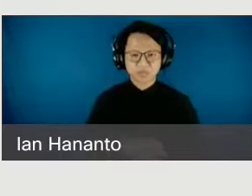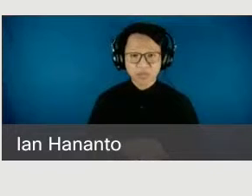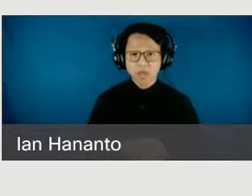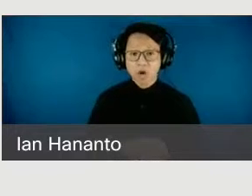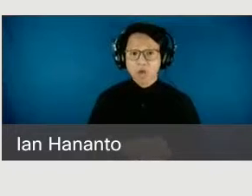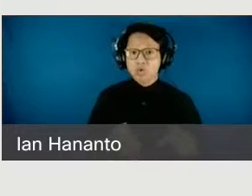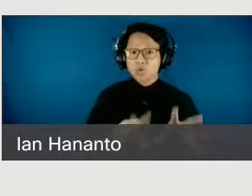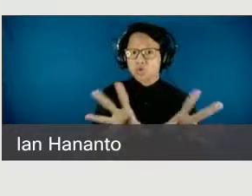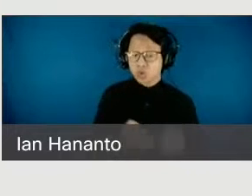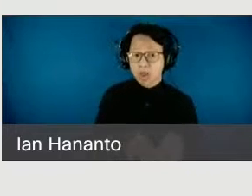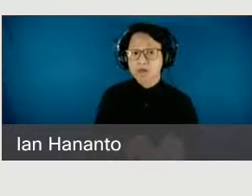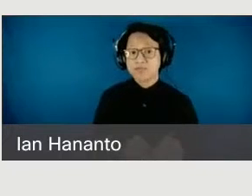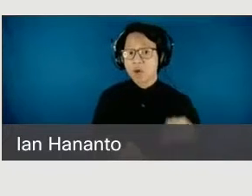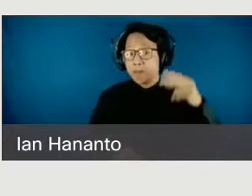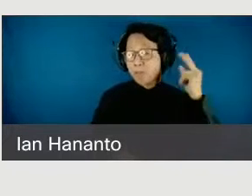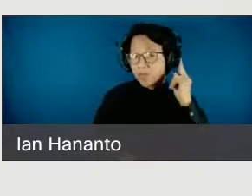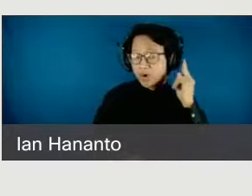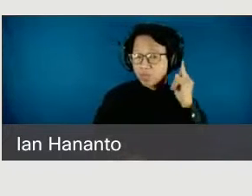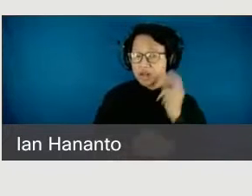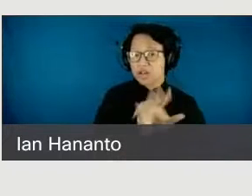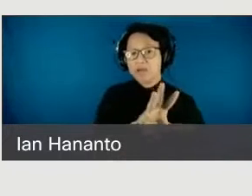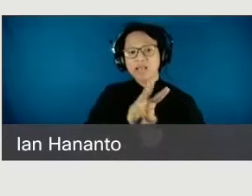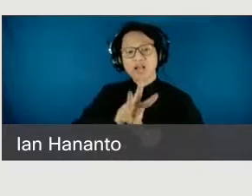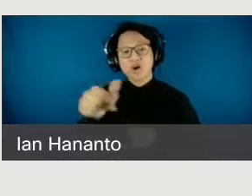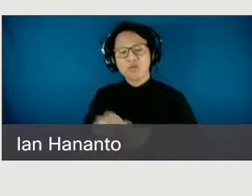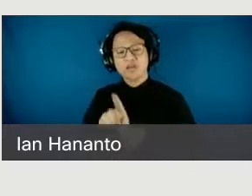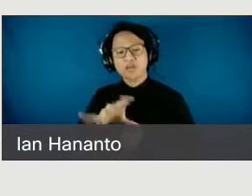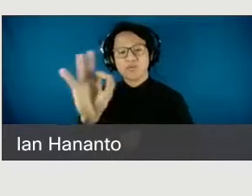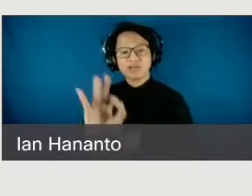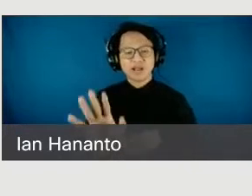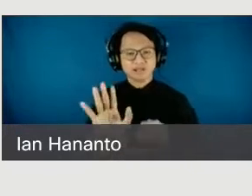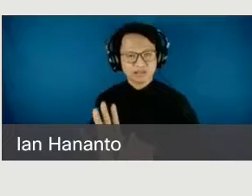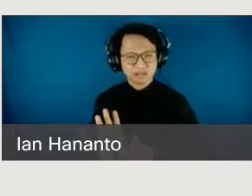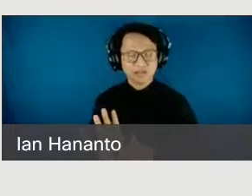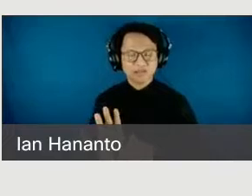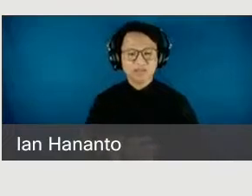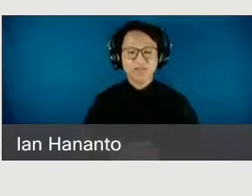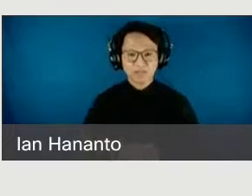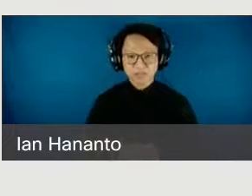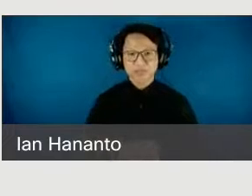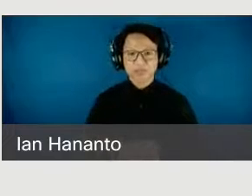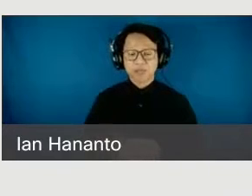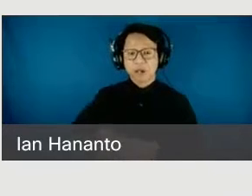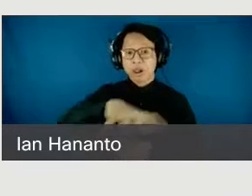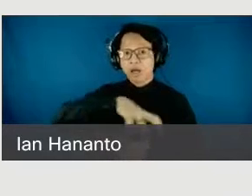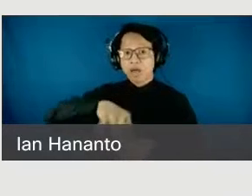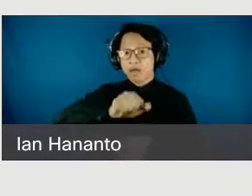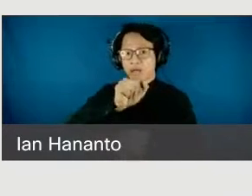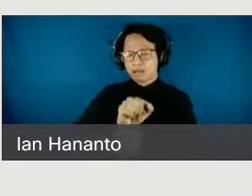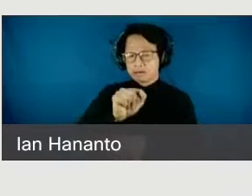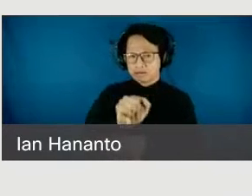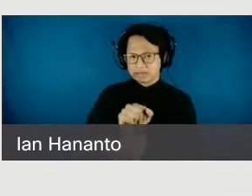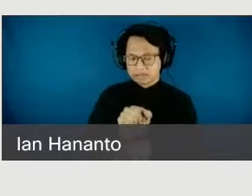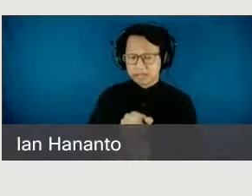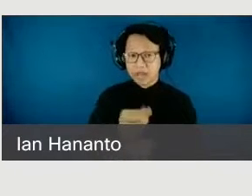perempuan pada persentase 53,13%. Nah, area kerja yang paling banyak